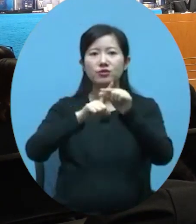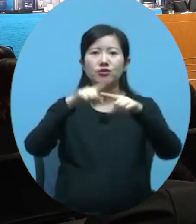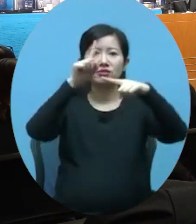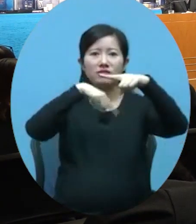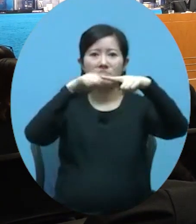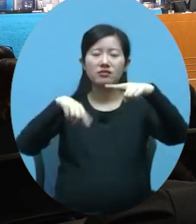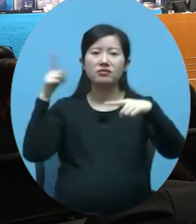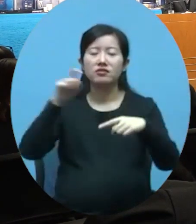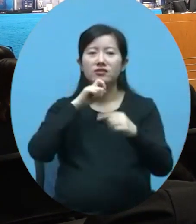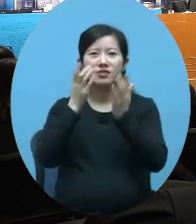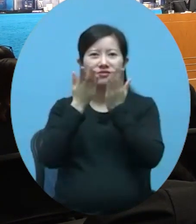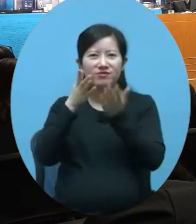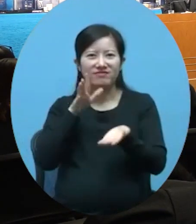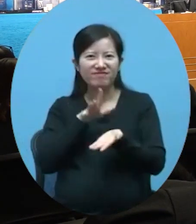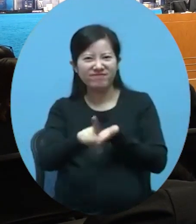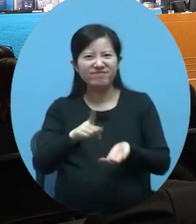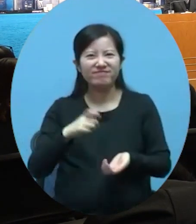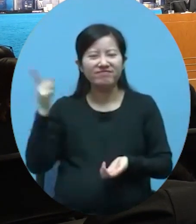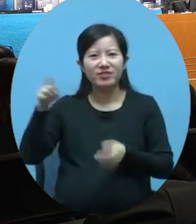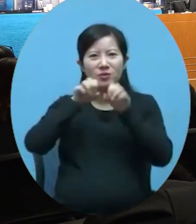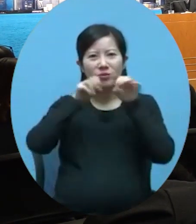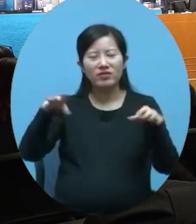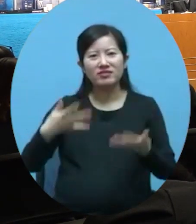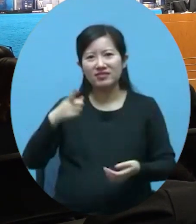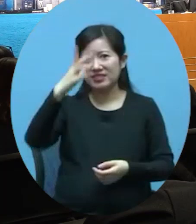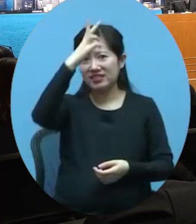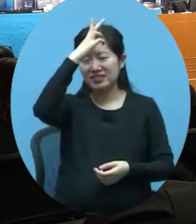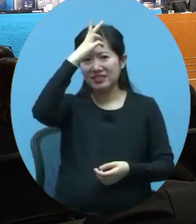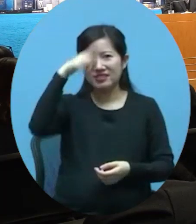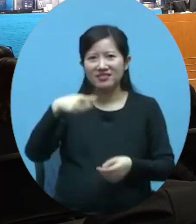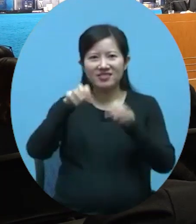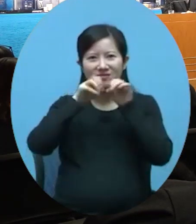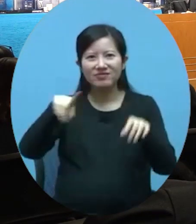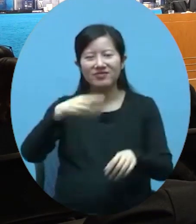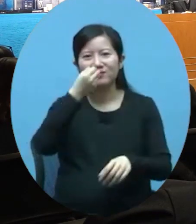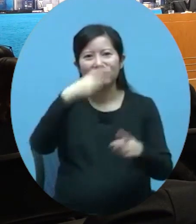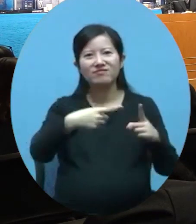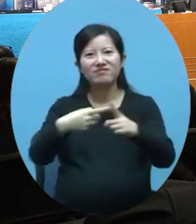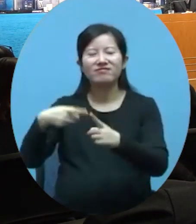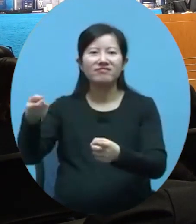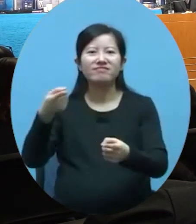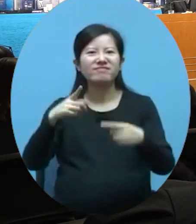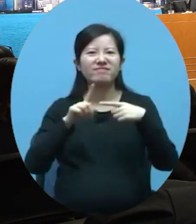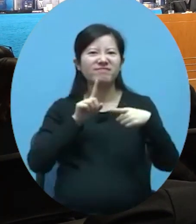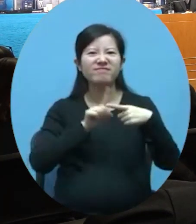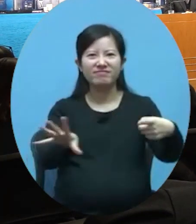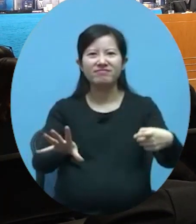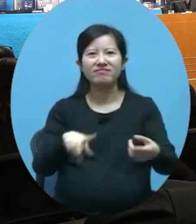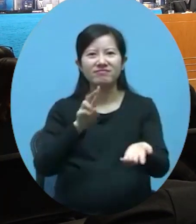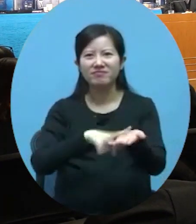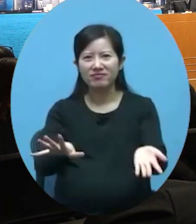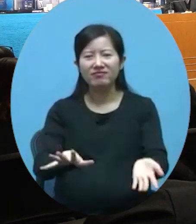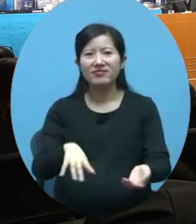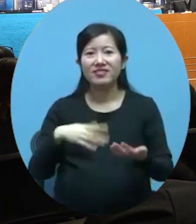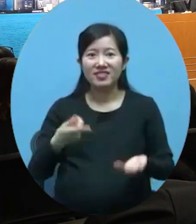過其實現在政府所有的資訊即市民是很不相信的其中一個原因就是大家覺得